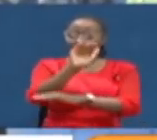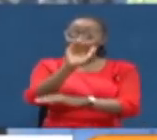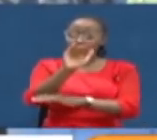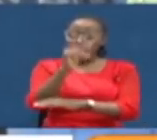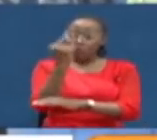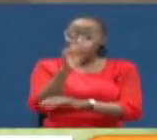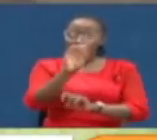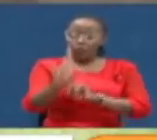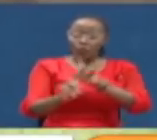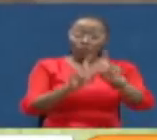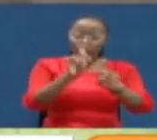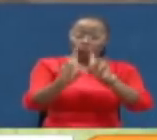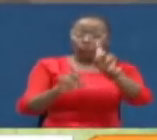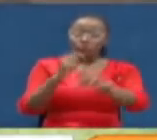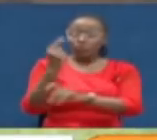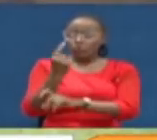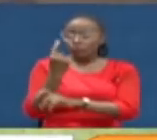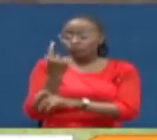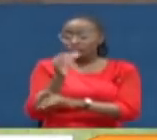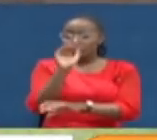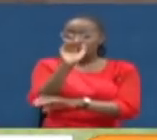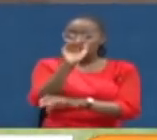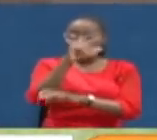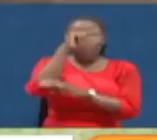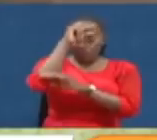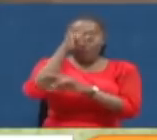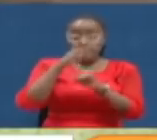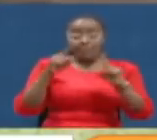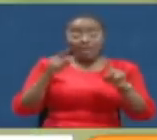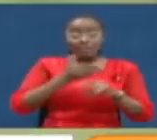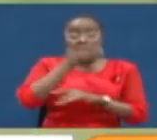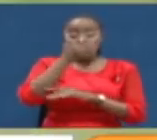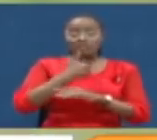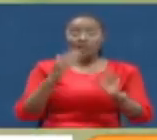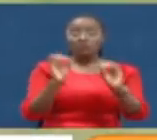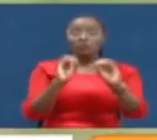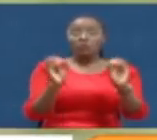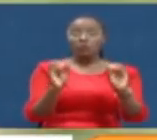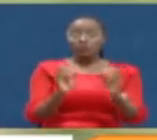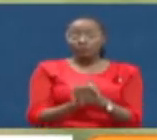tu maswali mazito kwa serikali ambayo haitoi majibu.